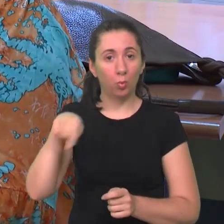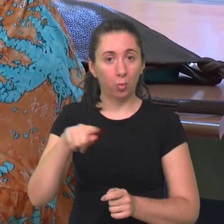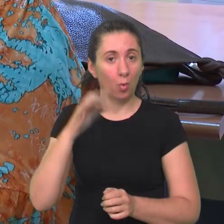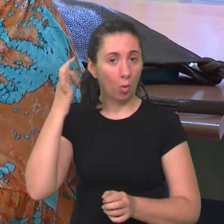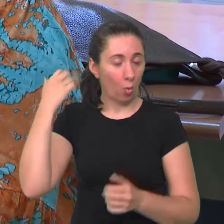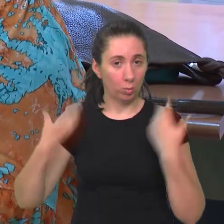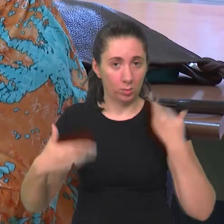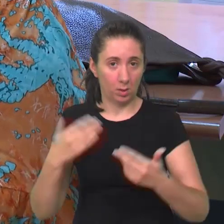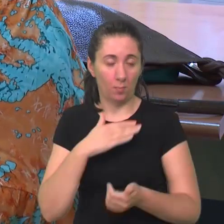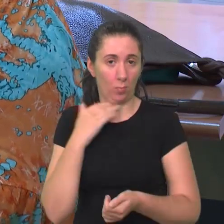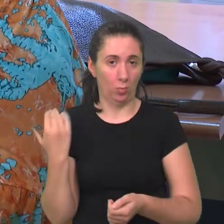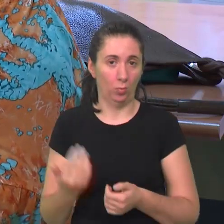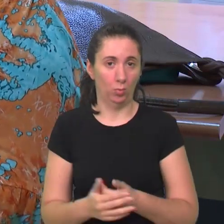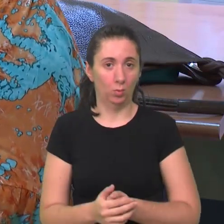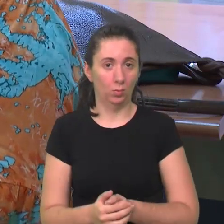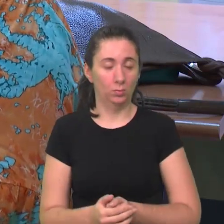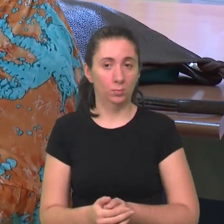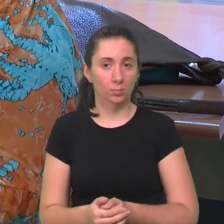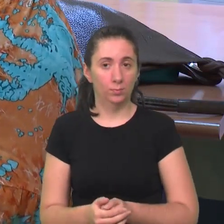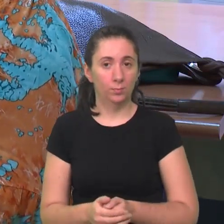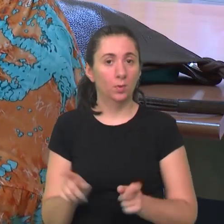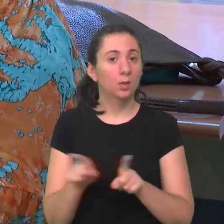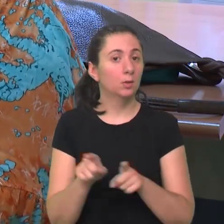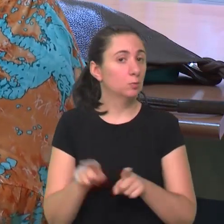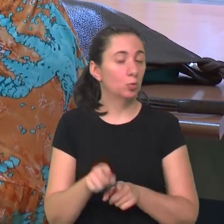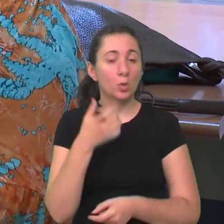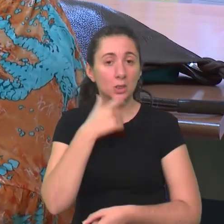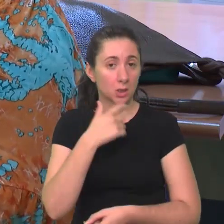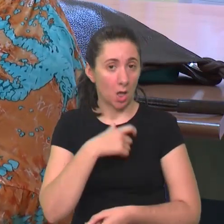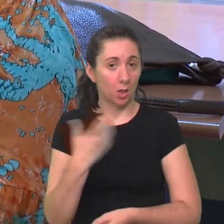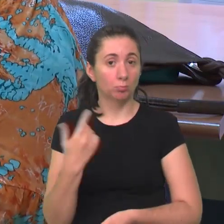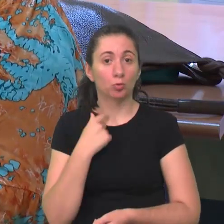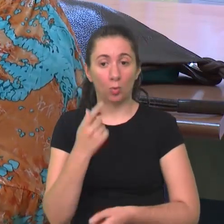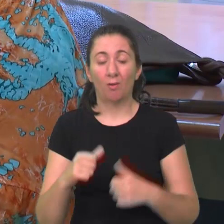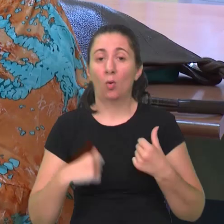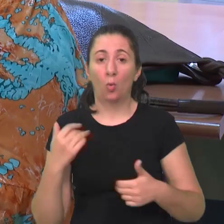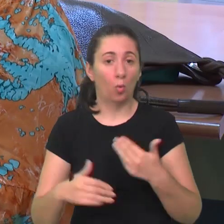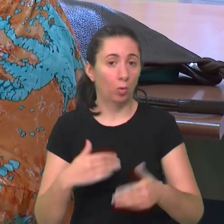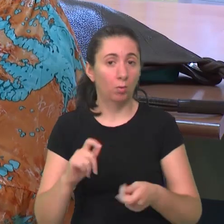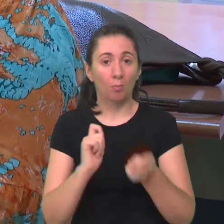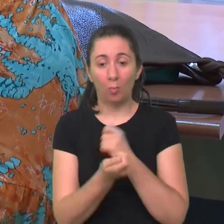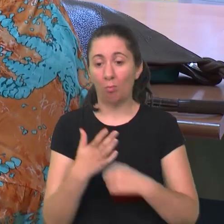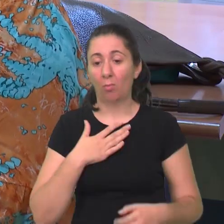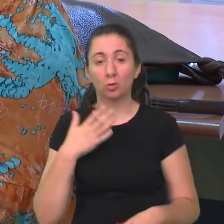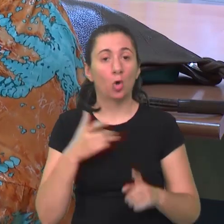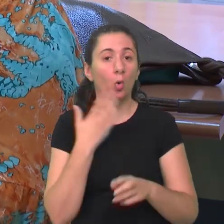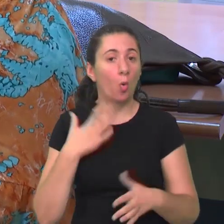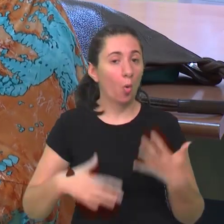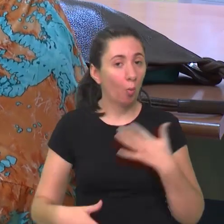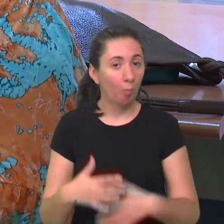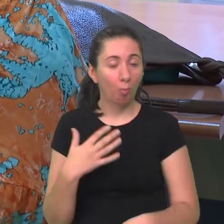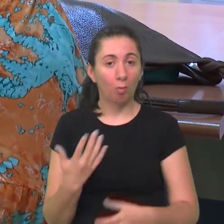kosa opada pojačano. I starenjem, ono što smo rekli, godinama, promjenom naše hormonalne